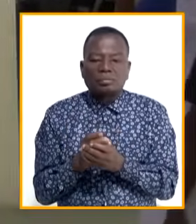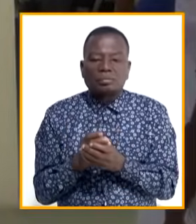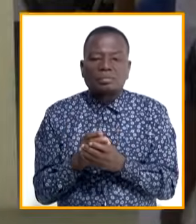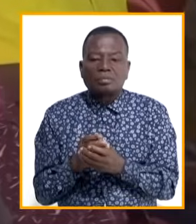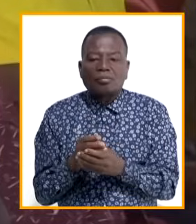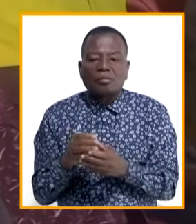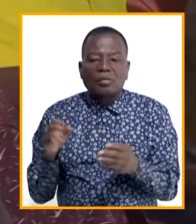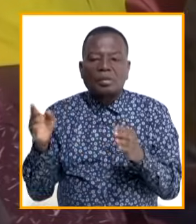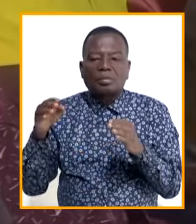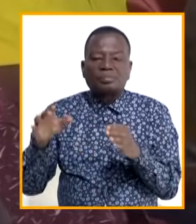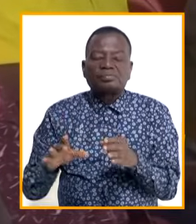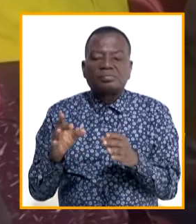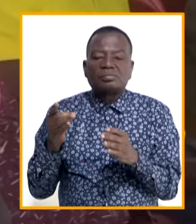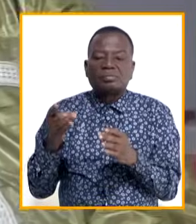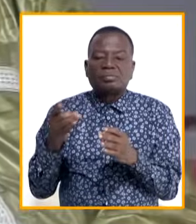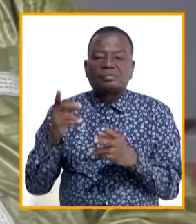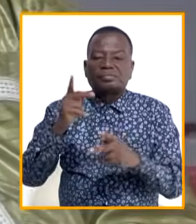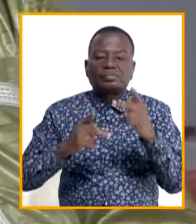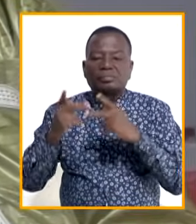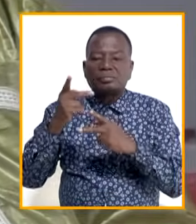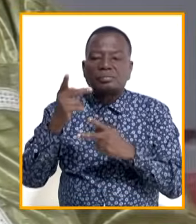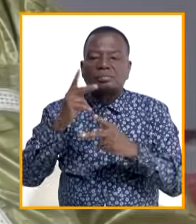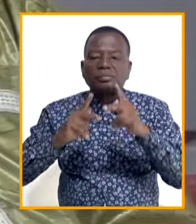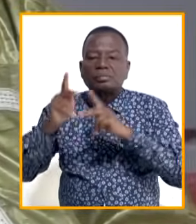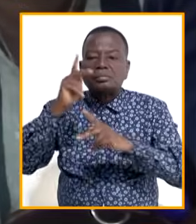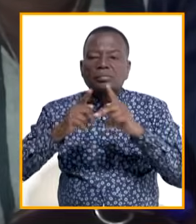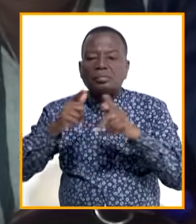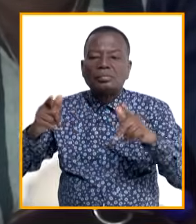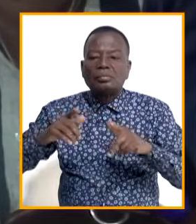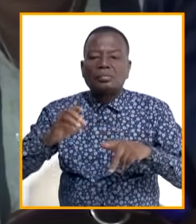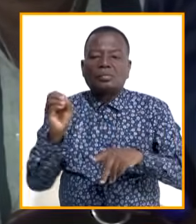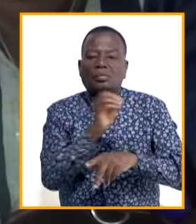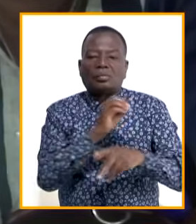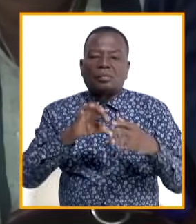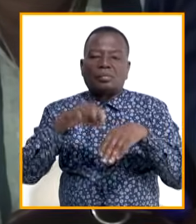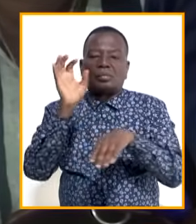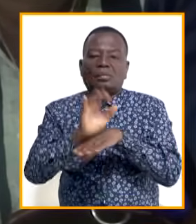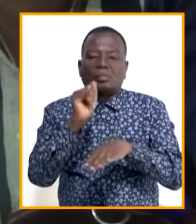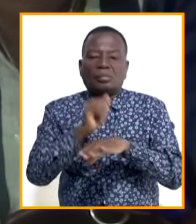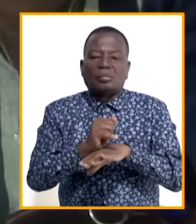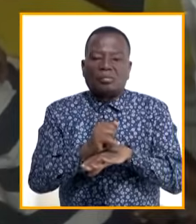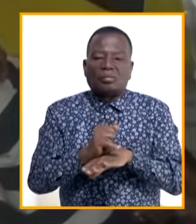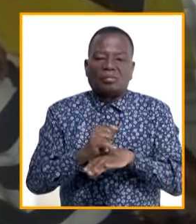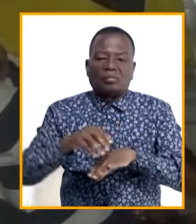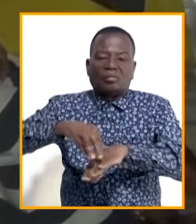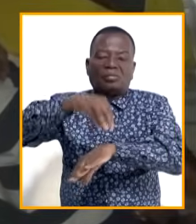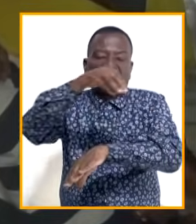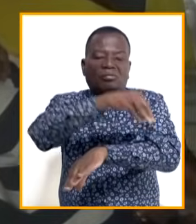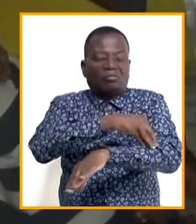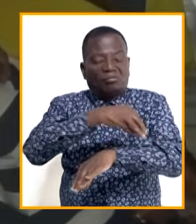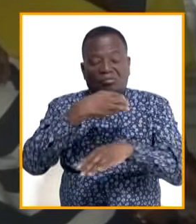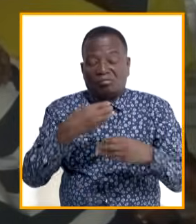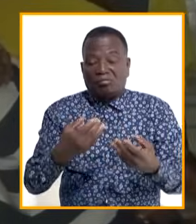Les Toura sont un peuple originaire du Grand Ouest de la Côte d'Ivoire, notamment issus des localités du Mans, Touba ou encore